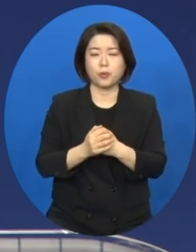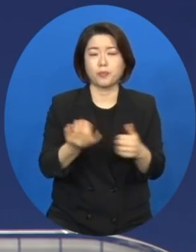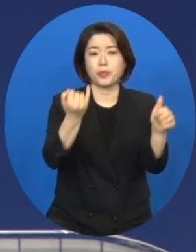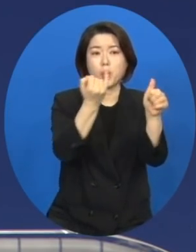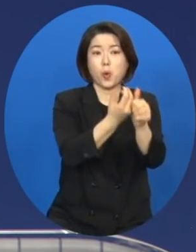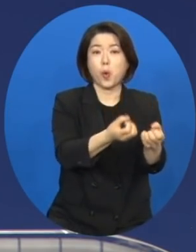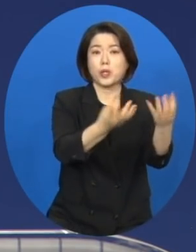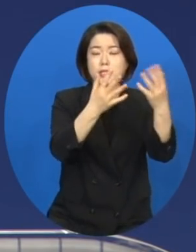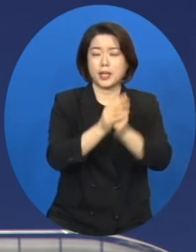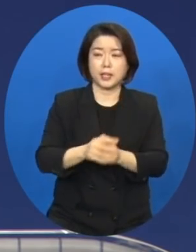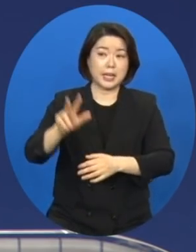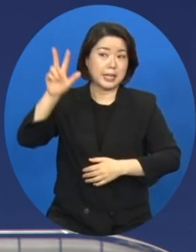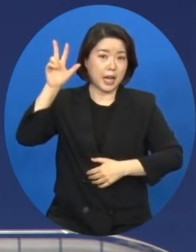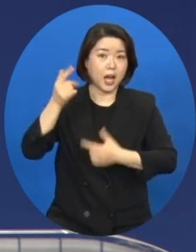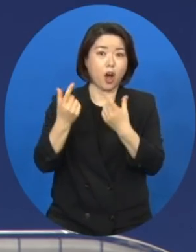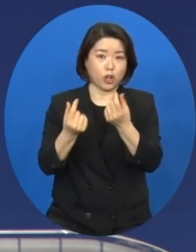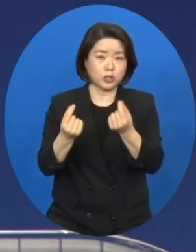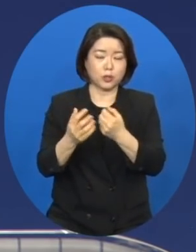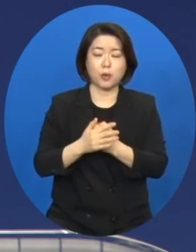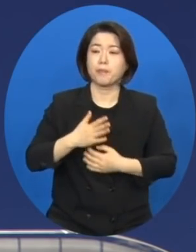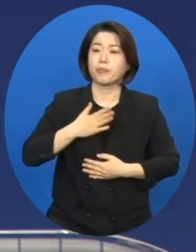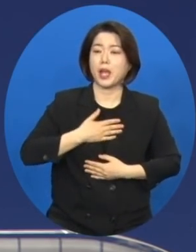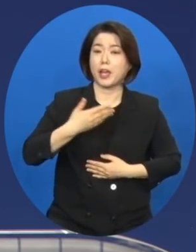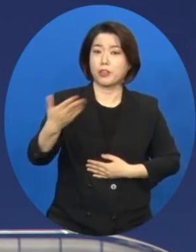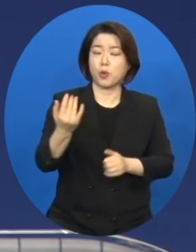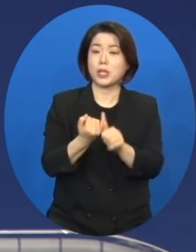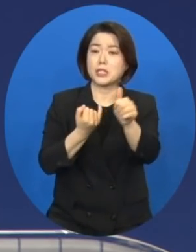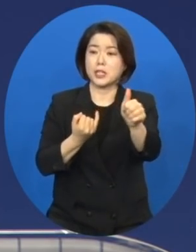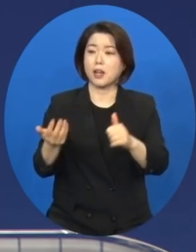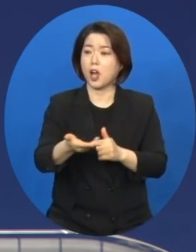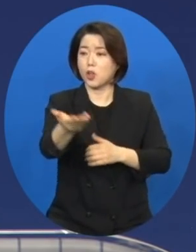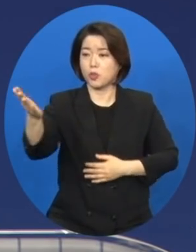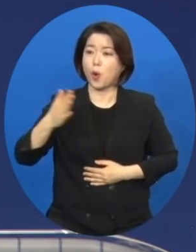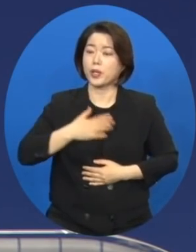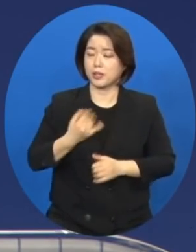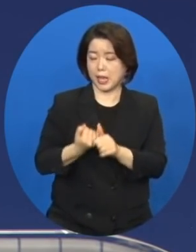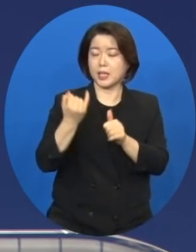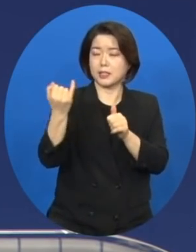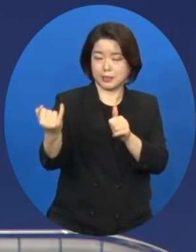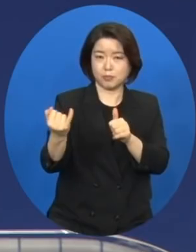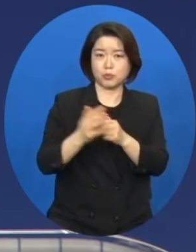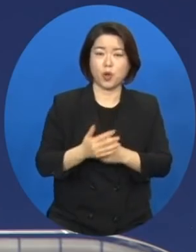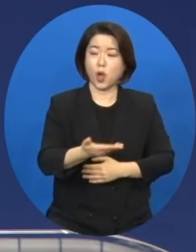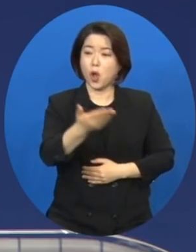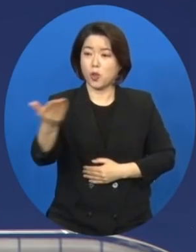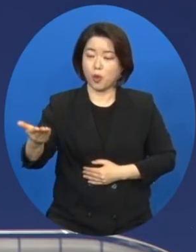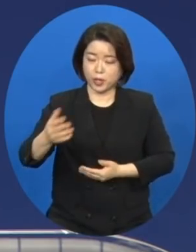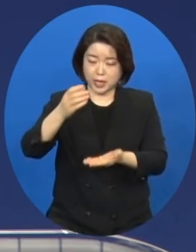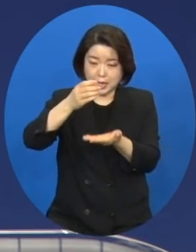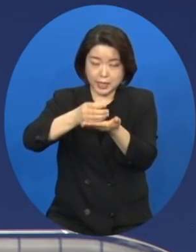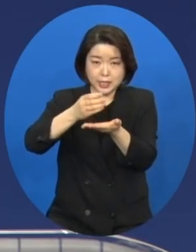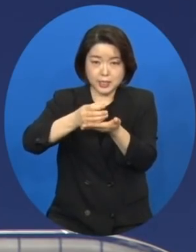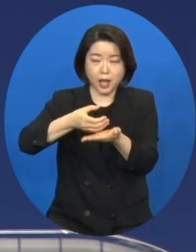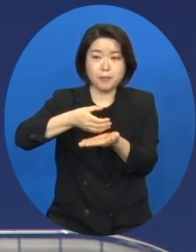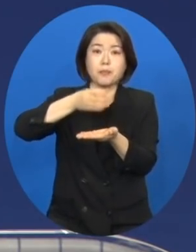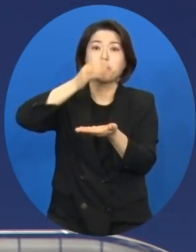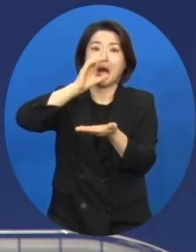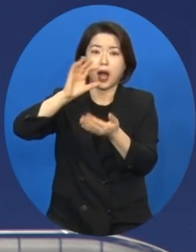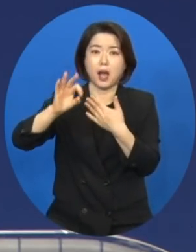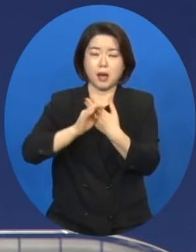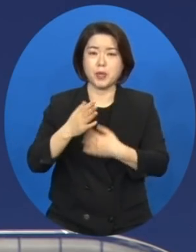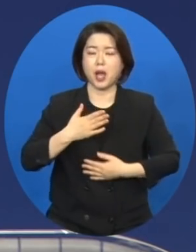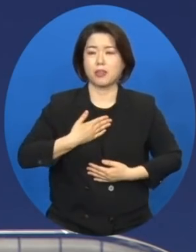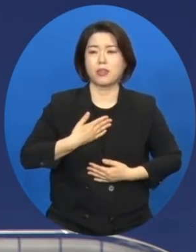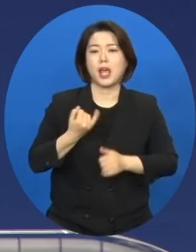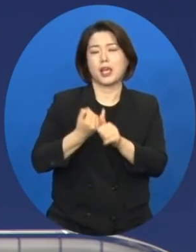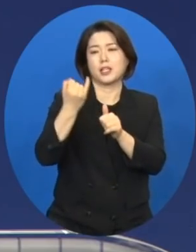언약하는 것처럼 이렇게 얘기를 하시는 거예요. 나는 너의 신랑이고 너희는 나의 신부야. 너희가 이 잔을 마시면 나의